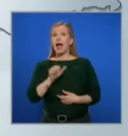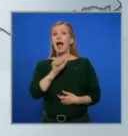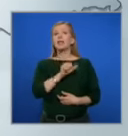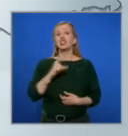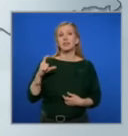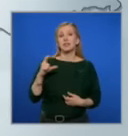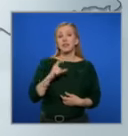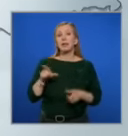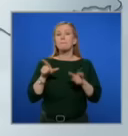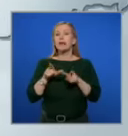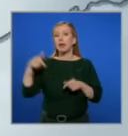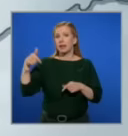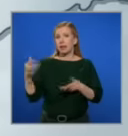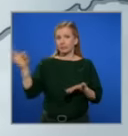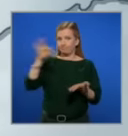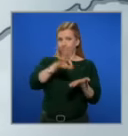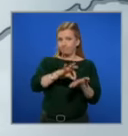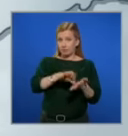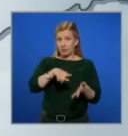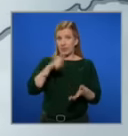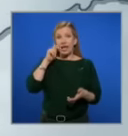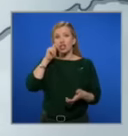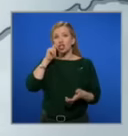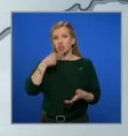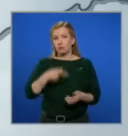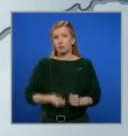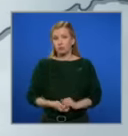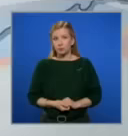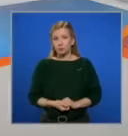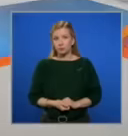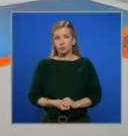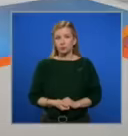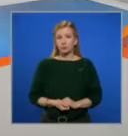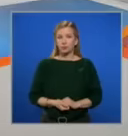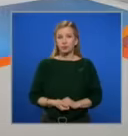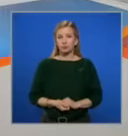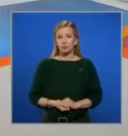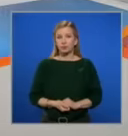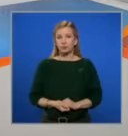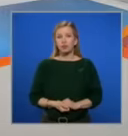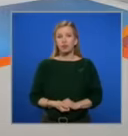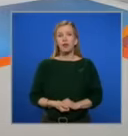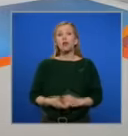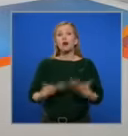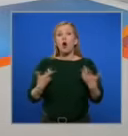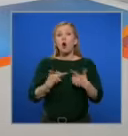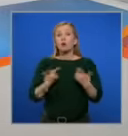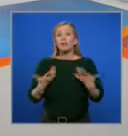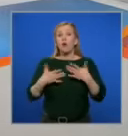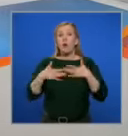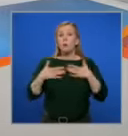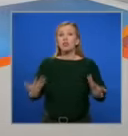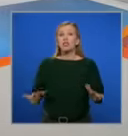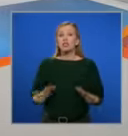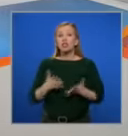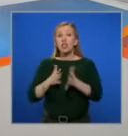Айше Сали и Меглена Гайдарова, които сега включваме на живо. Айше, от какво имат нужда хората